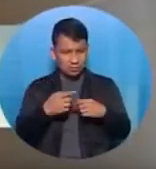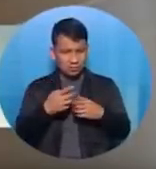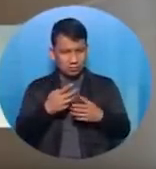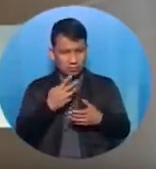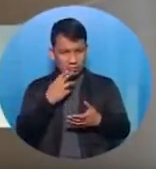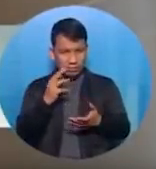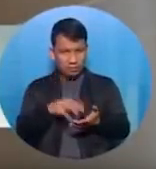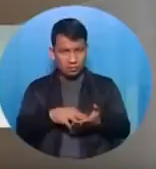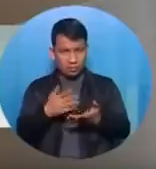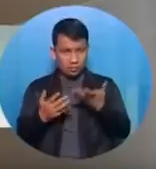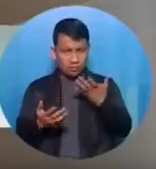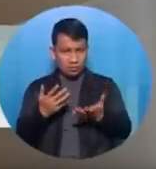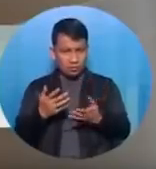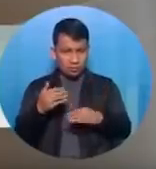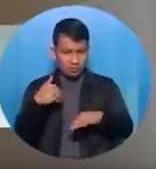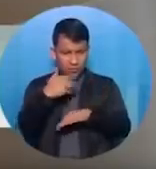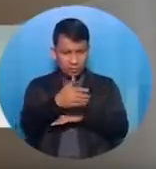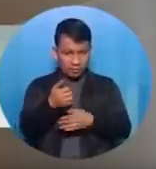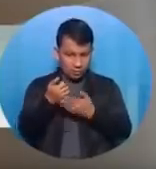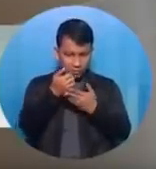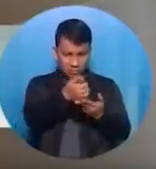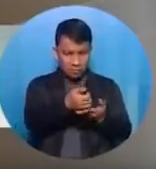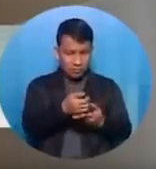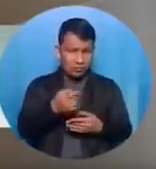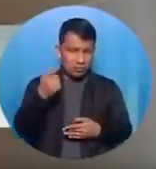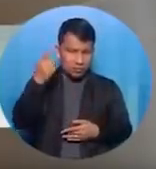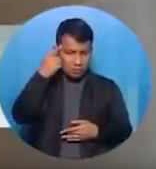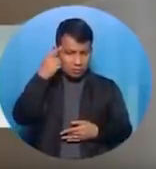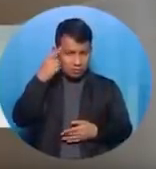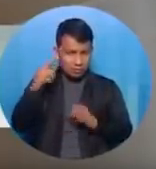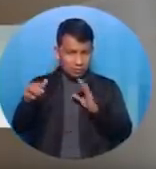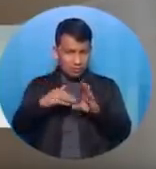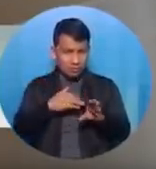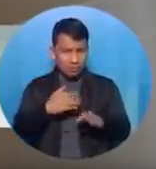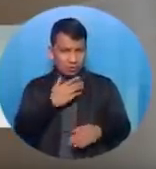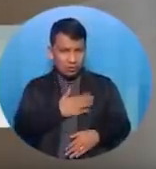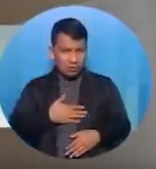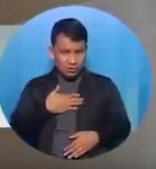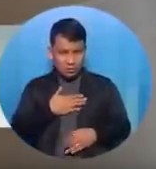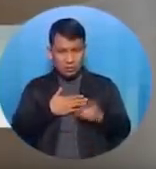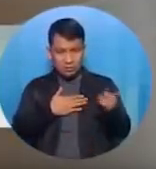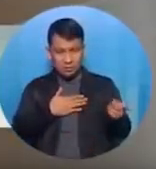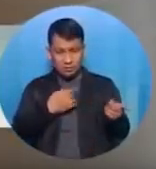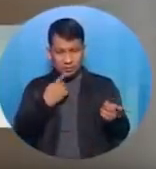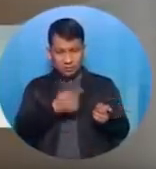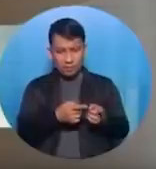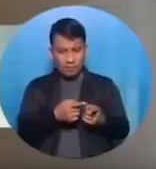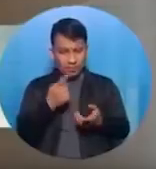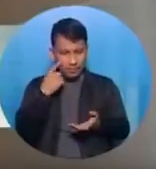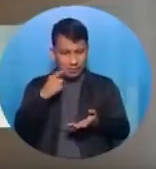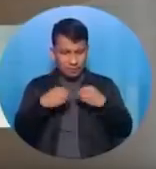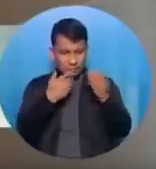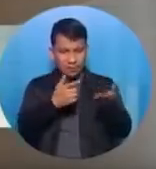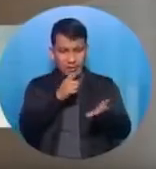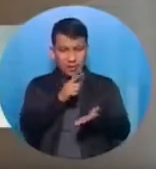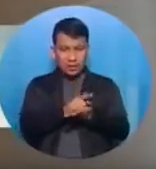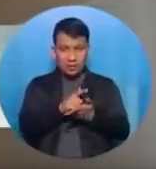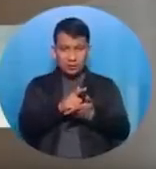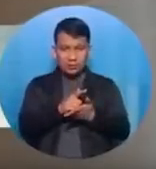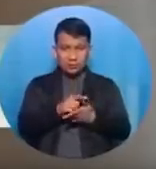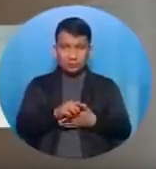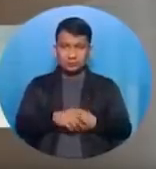kung magano kami ng ayuda sa kanila. Kasi ang pinapakiusap po sa amin ng main office namin